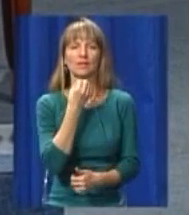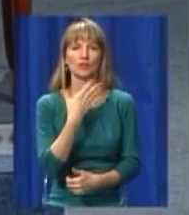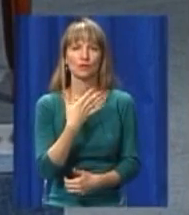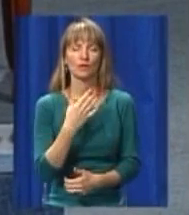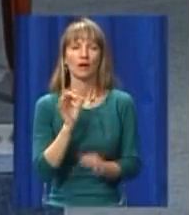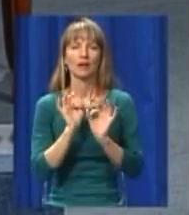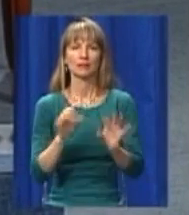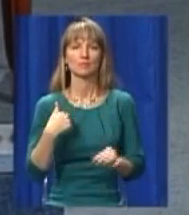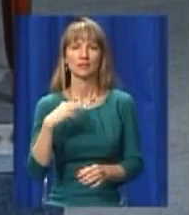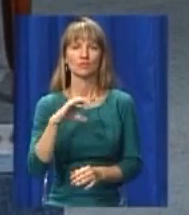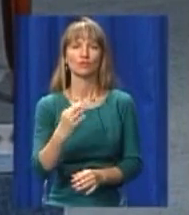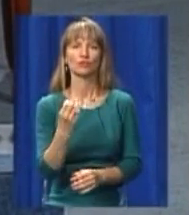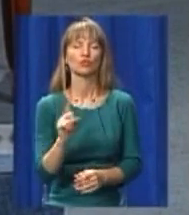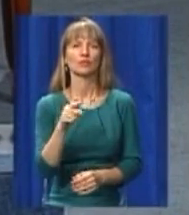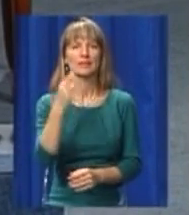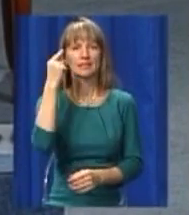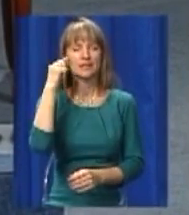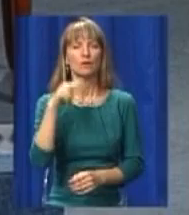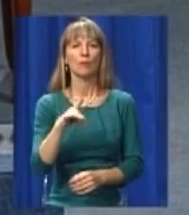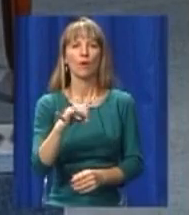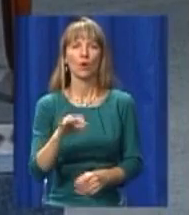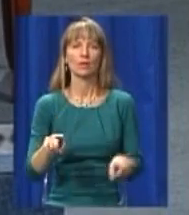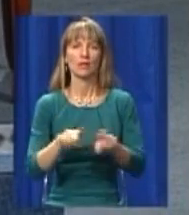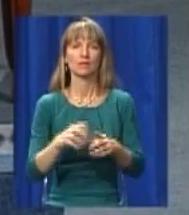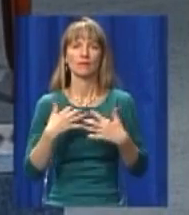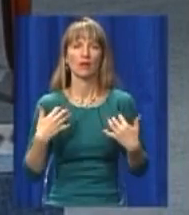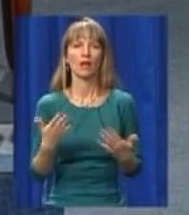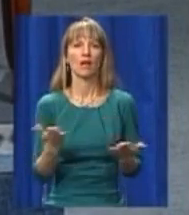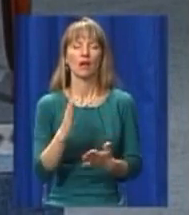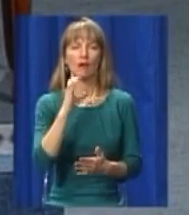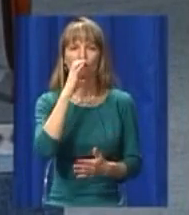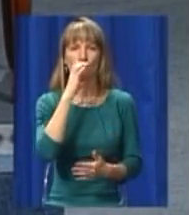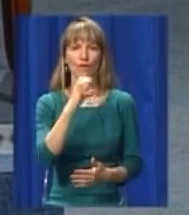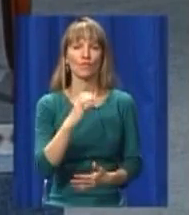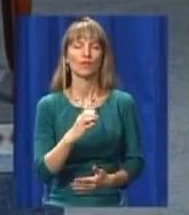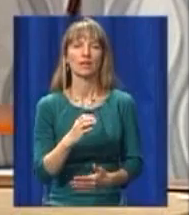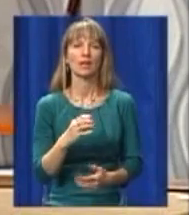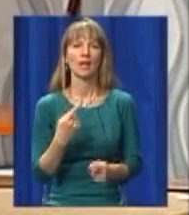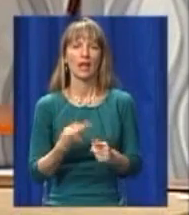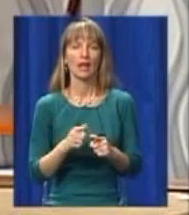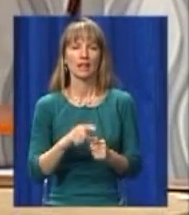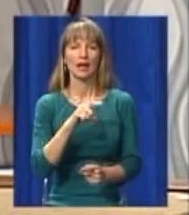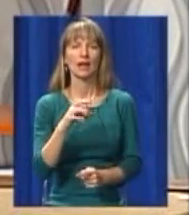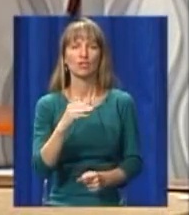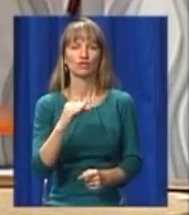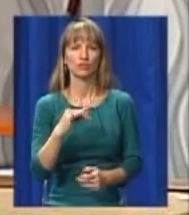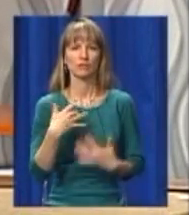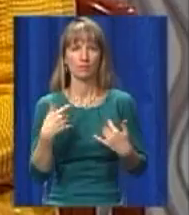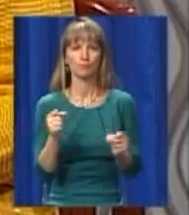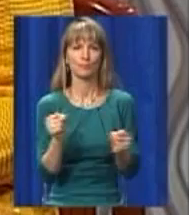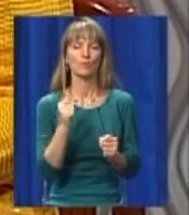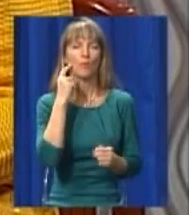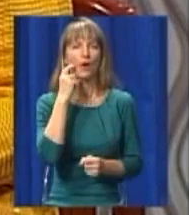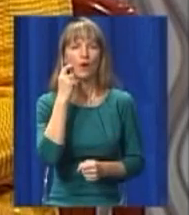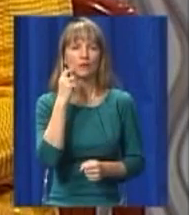А розкажи мені, Саша, а що ти знаєш про таких тваринок, як вовків? Це хижі тварини. Бояться вони морозів,